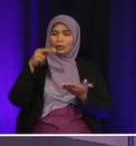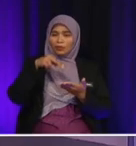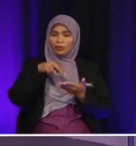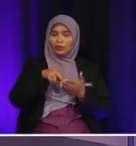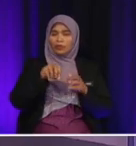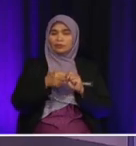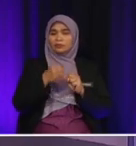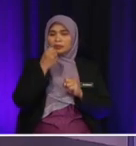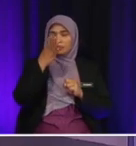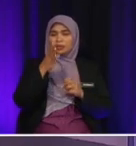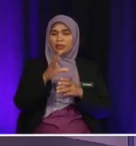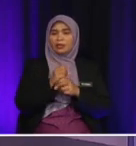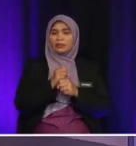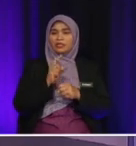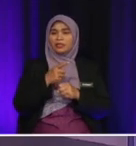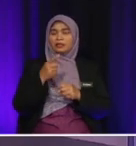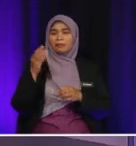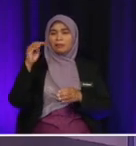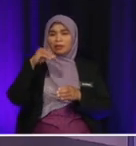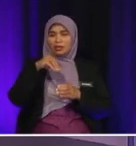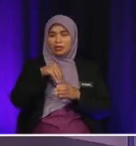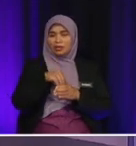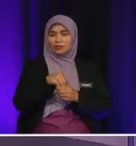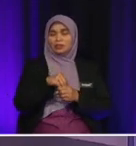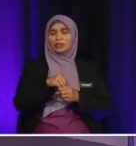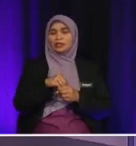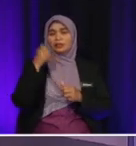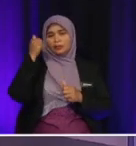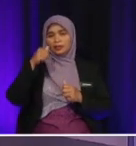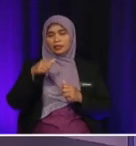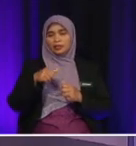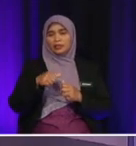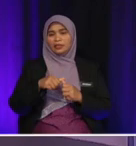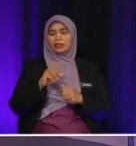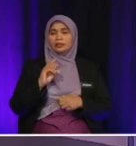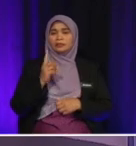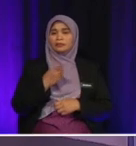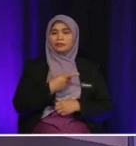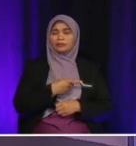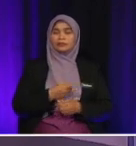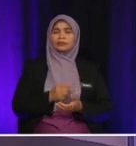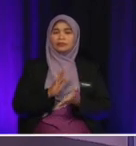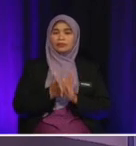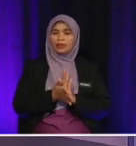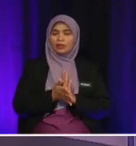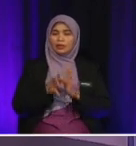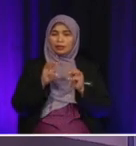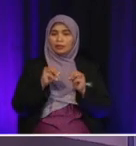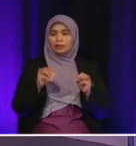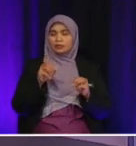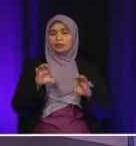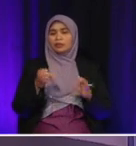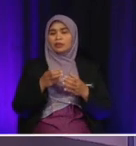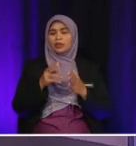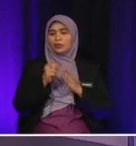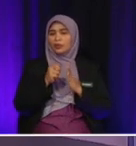dapat kita masukkan dalam ingatan jangka Masa panjang jadi murid-murid kena buat nota sendiri